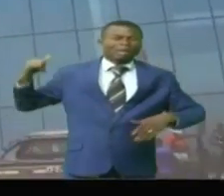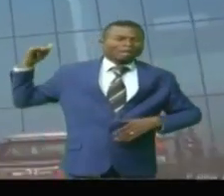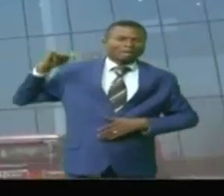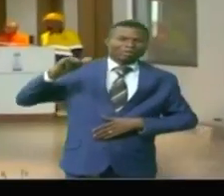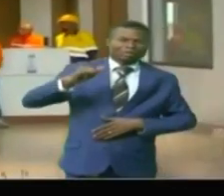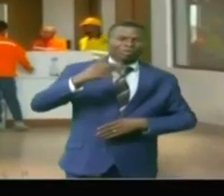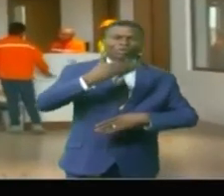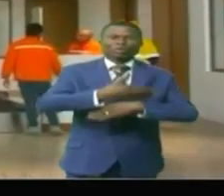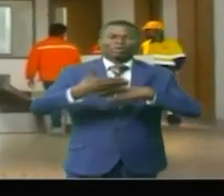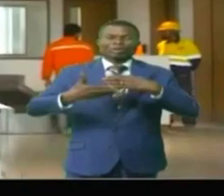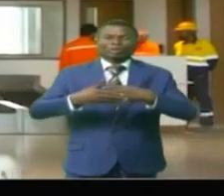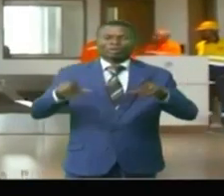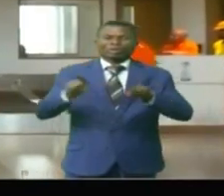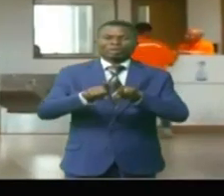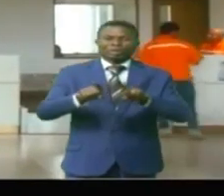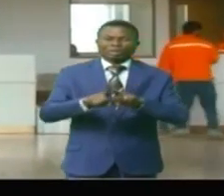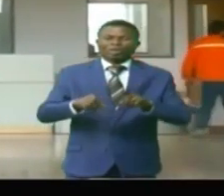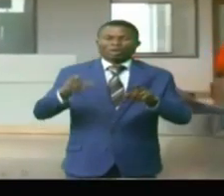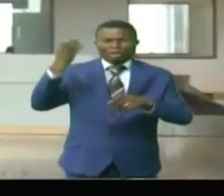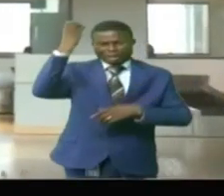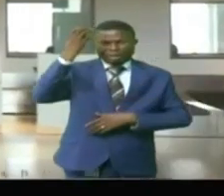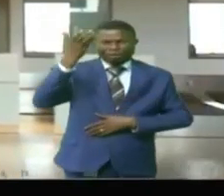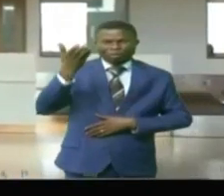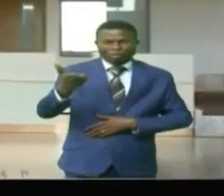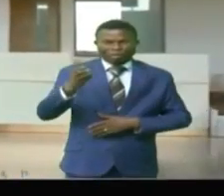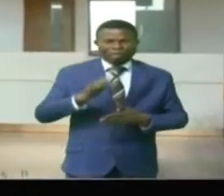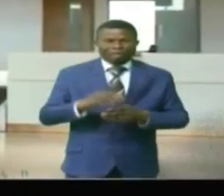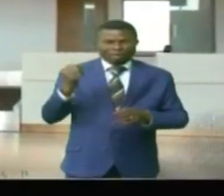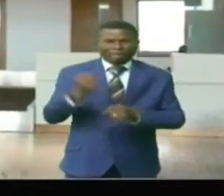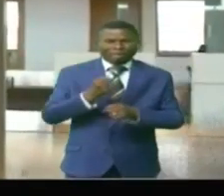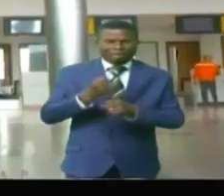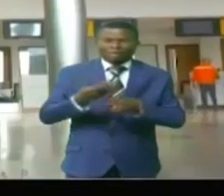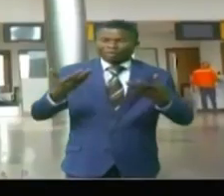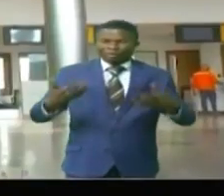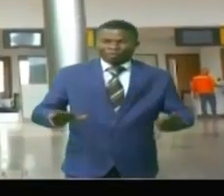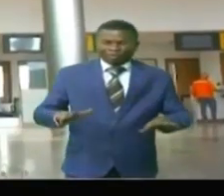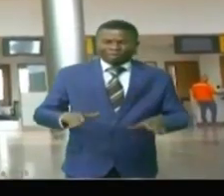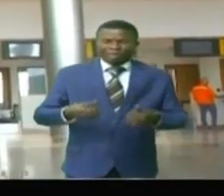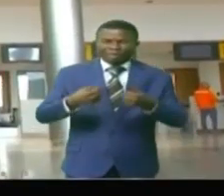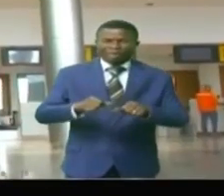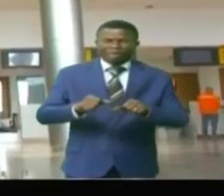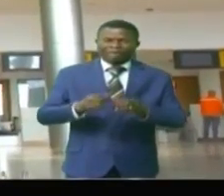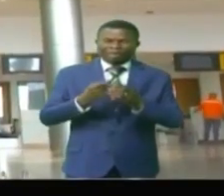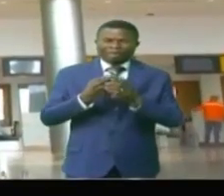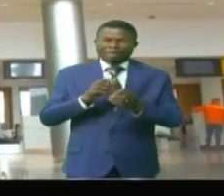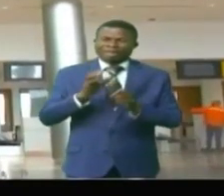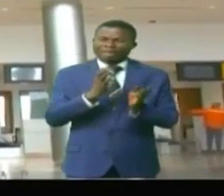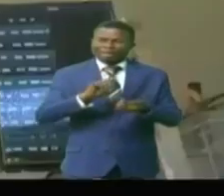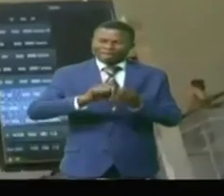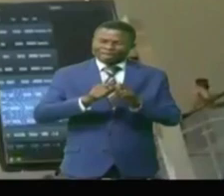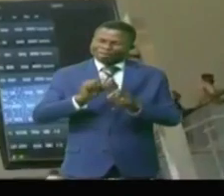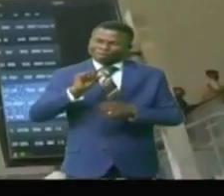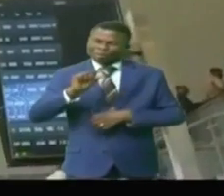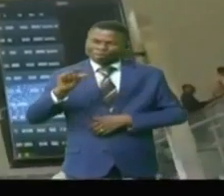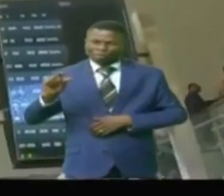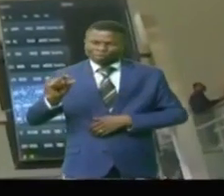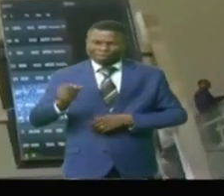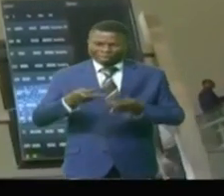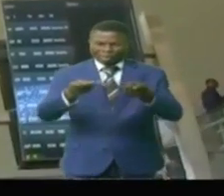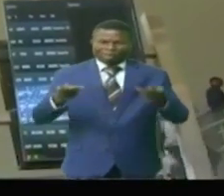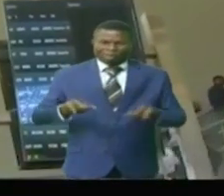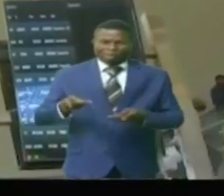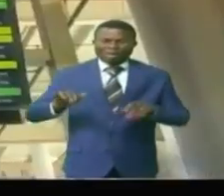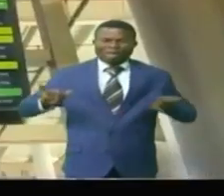est construit conformément aux normes internationales. Les travaux sont finis, il ne reste que quelques aménagements, notamment le parking